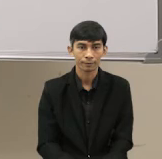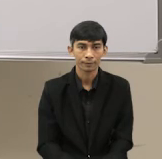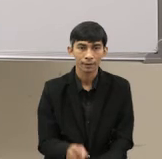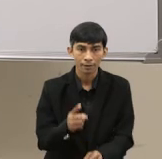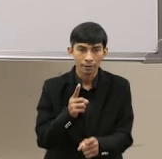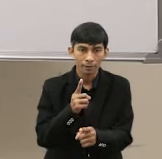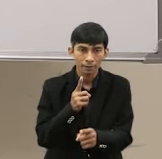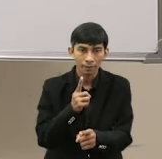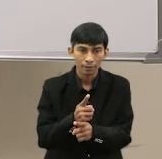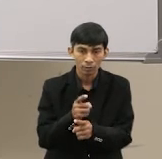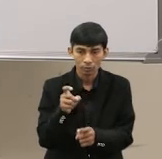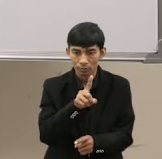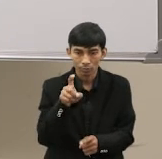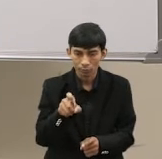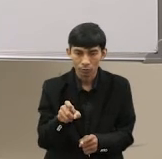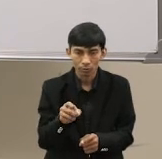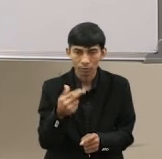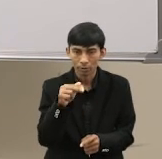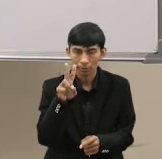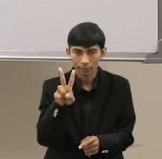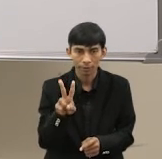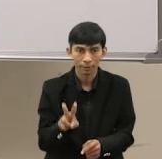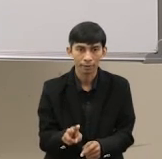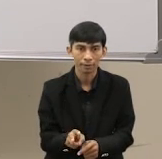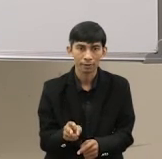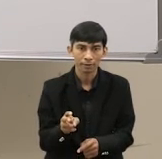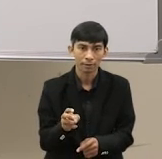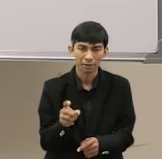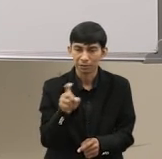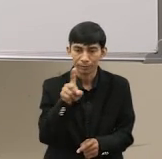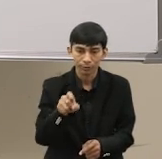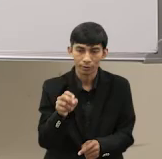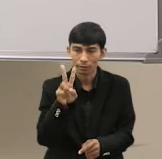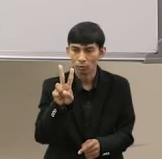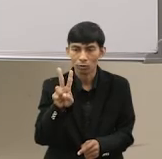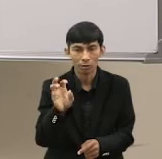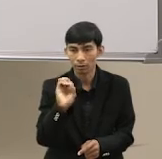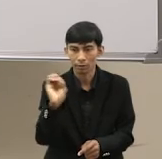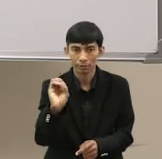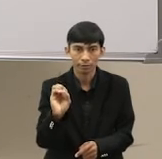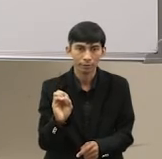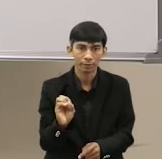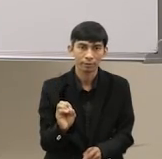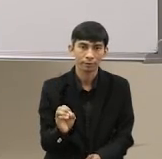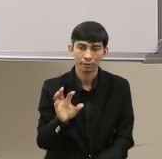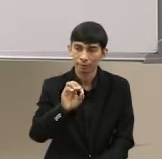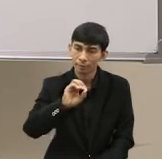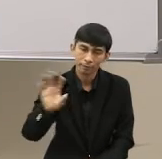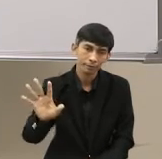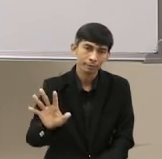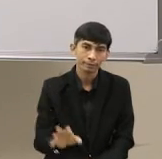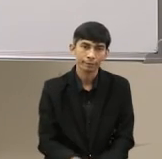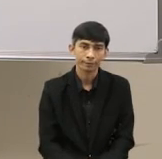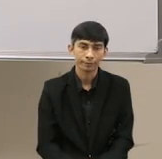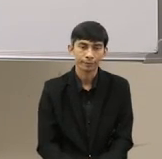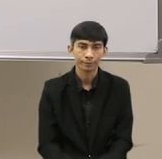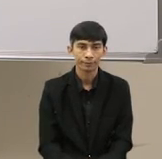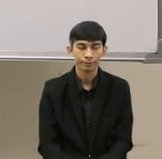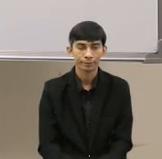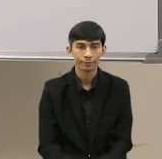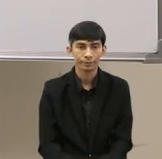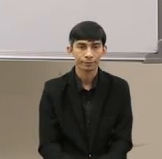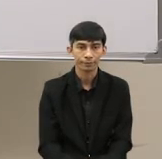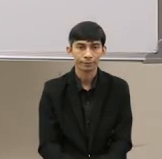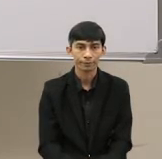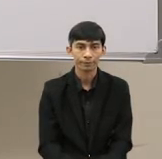lại sầm nua tí pì ở vô à sầm nua tí môi tì chà nè khu còn là bà chạy con phần này bần tích tiết nè